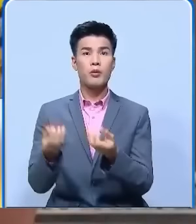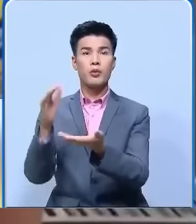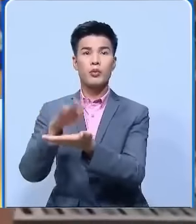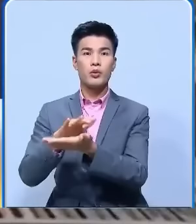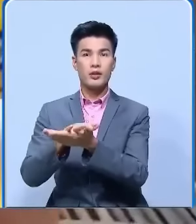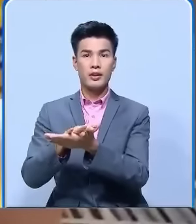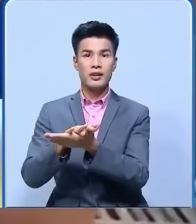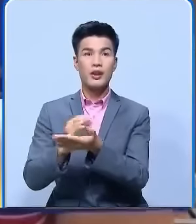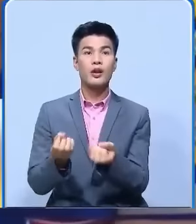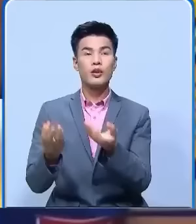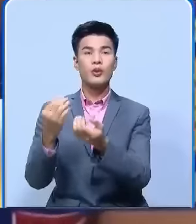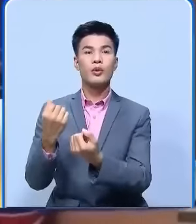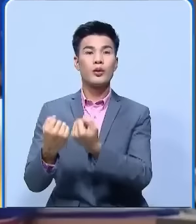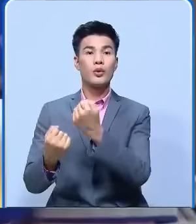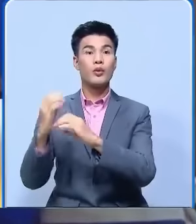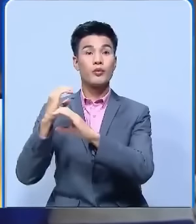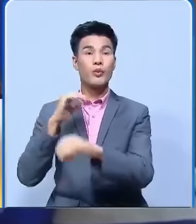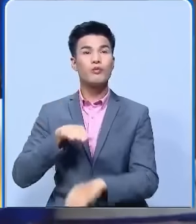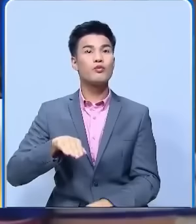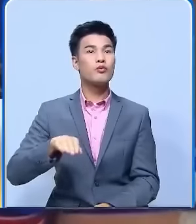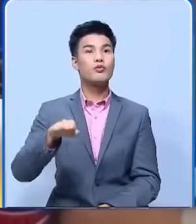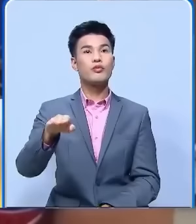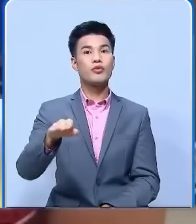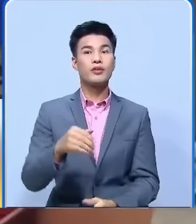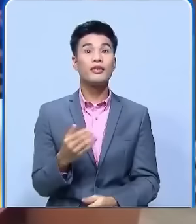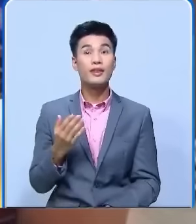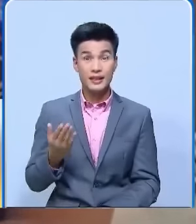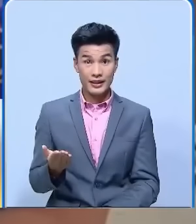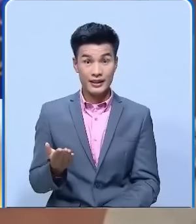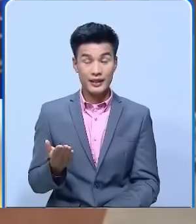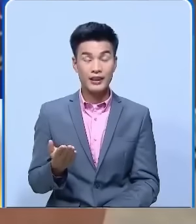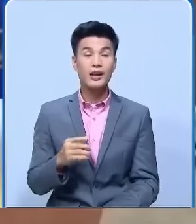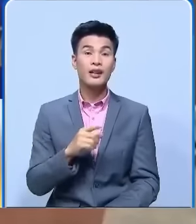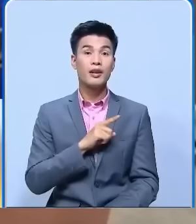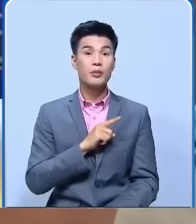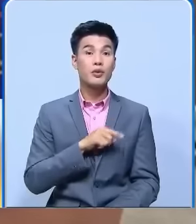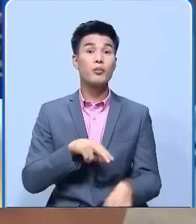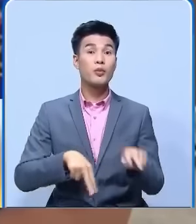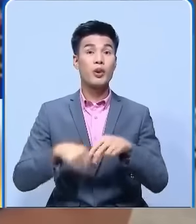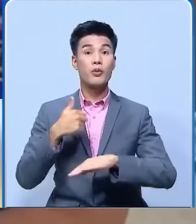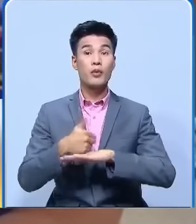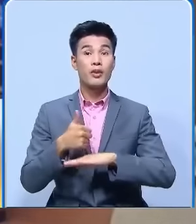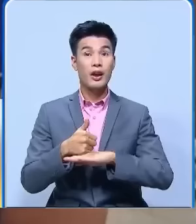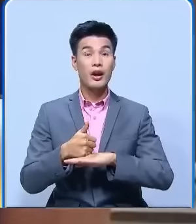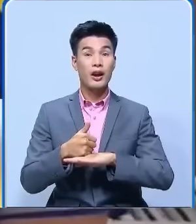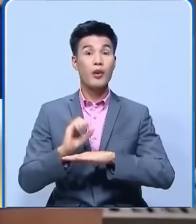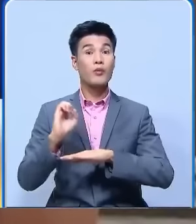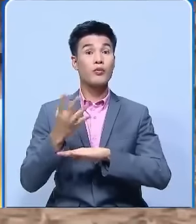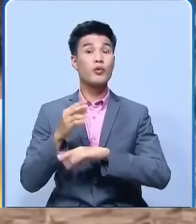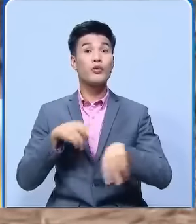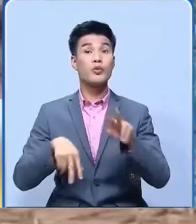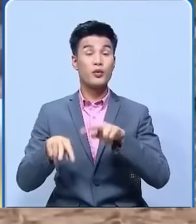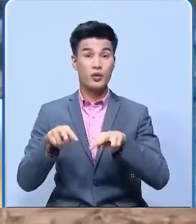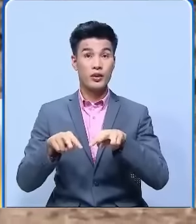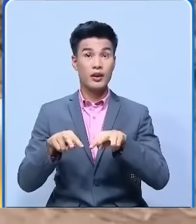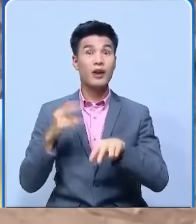เรียนขึ้นรถทัศนศึกษาแล้วคุณวรบดินทร์ชัยกุลหัวหน้าหน่วยกู้ภัยสยามรวมใจปู่อิน